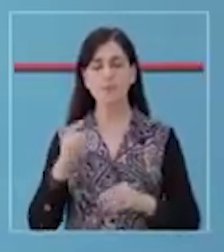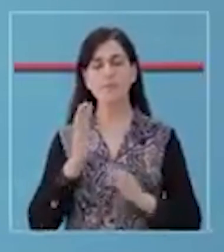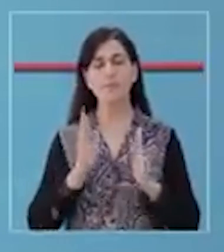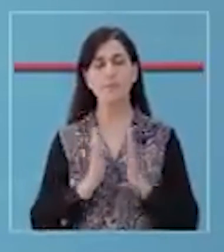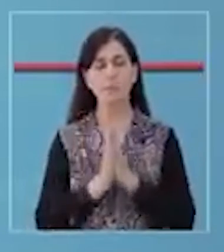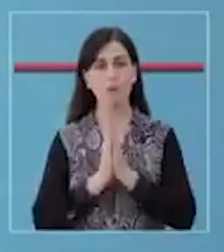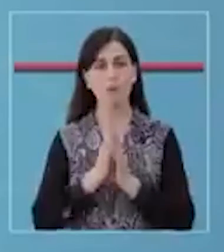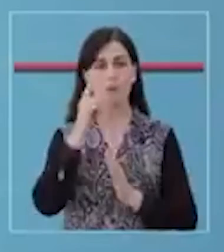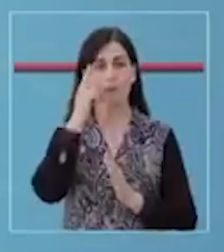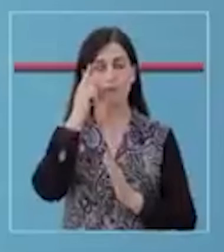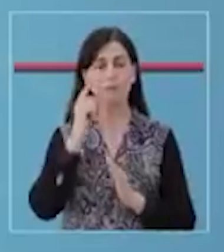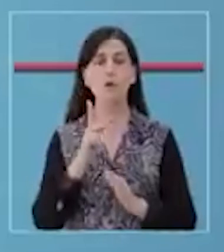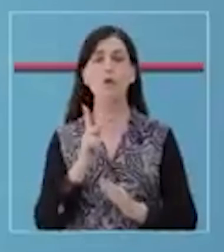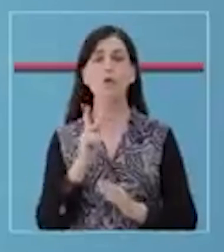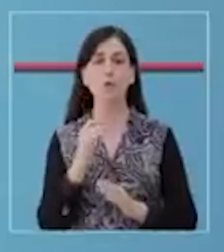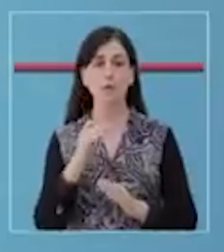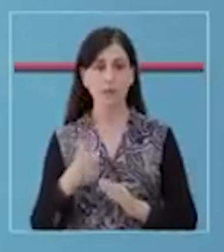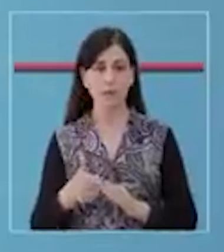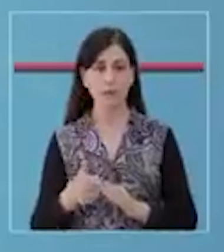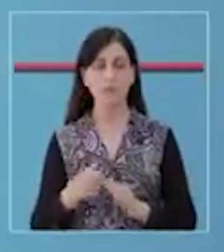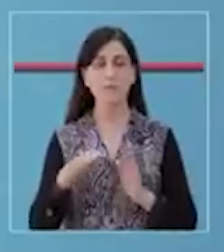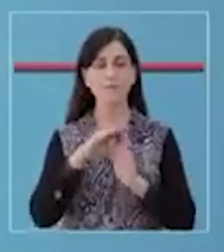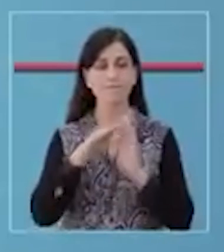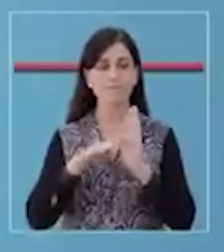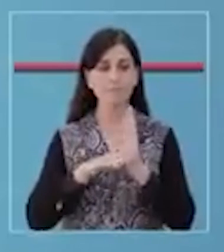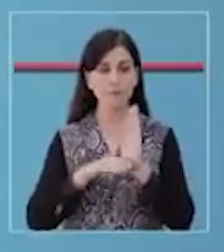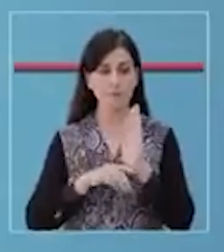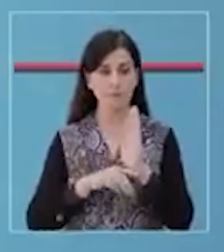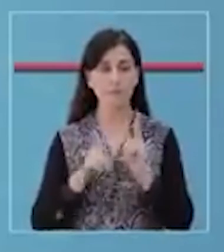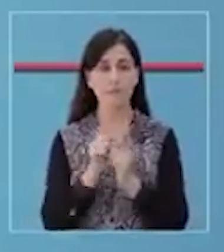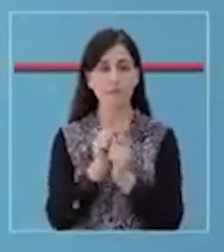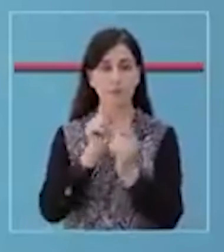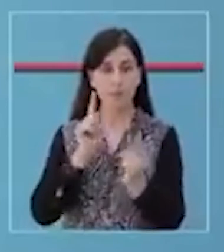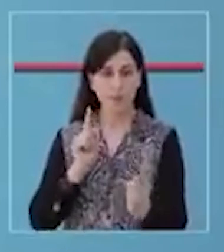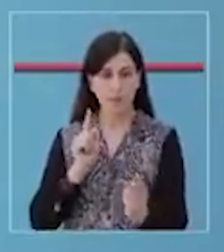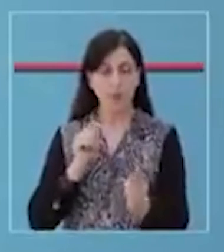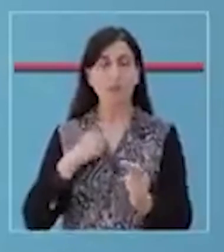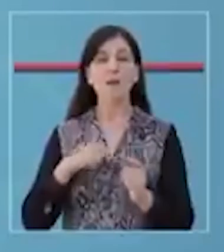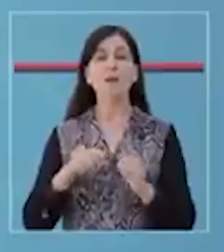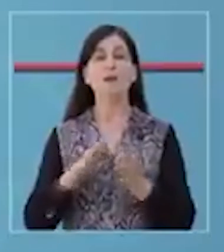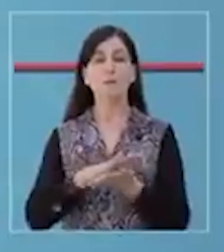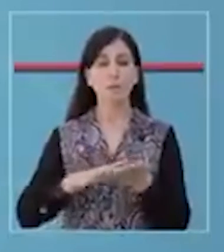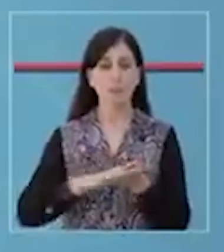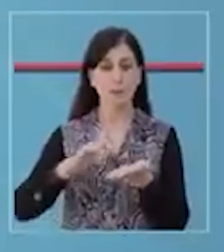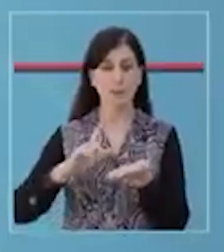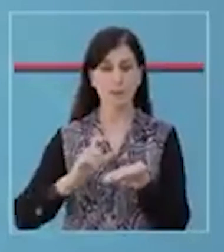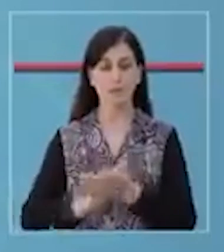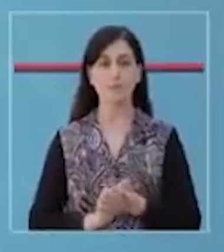vetë bizneset dhe qytetarët që të jenë të kujdesshëm për zbatimin e masave të distancimit fizik dhe higjienës